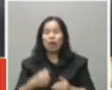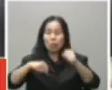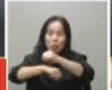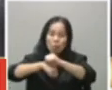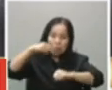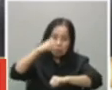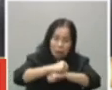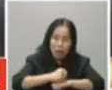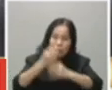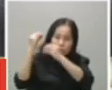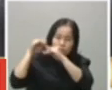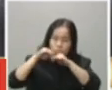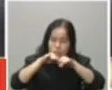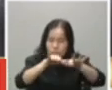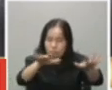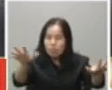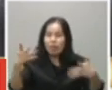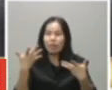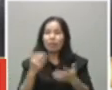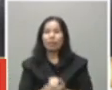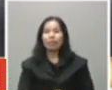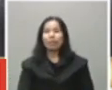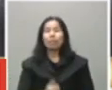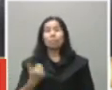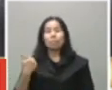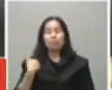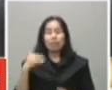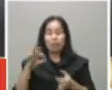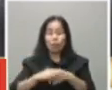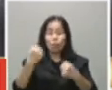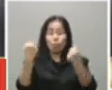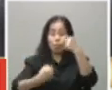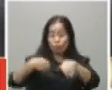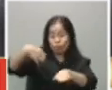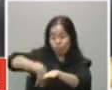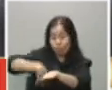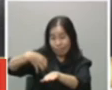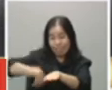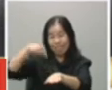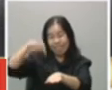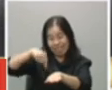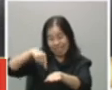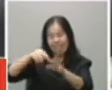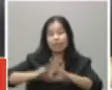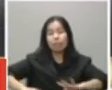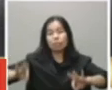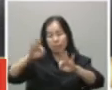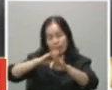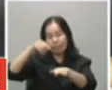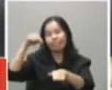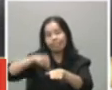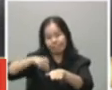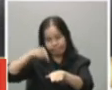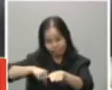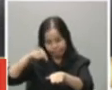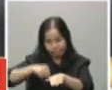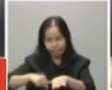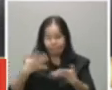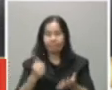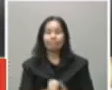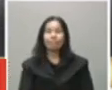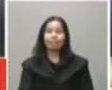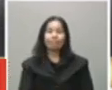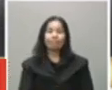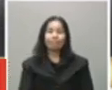างโดยเฉพาะอย่างยิ่งครับเกิดจากควันท่อไอเสียรถยนต์นี่แหละแล้วก็การก่อสร้างสองเรื่องเนี่ยน